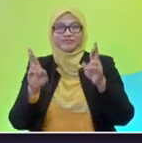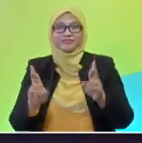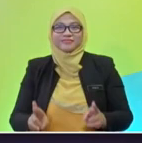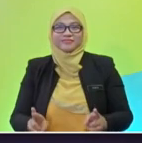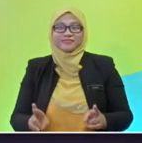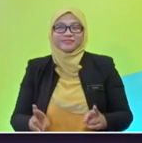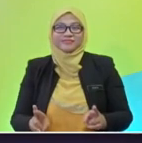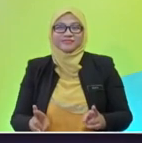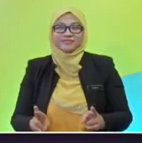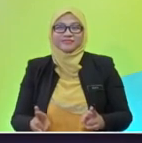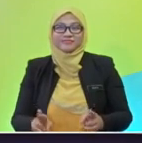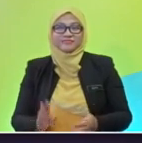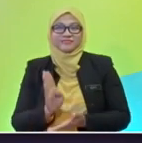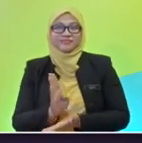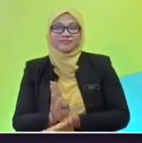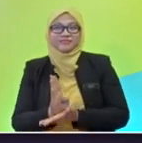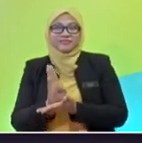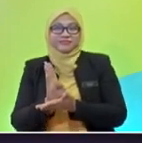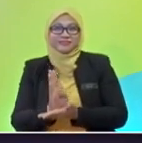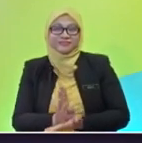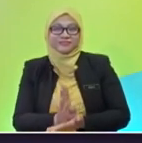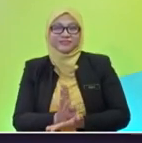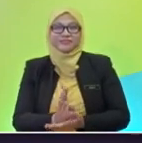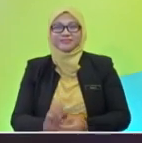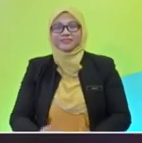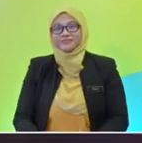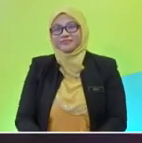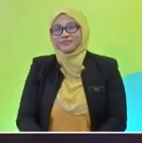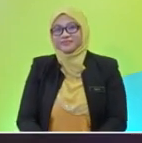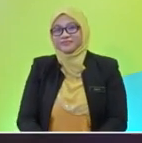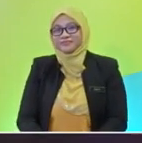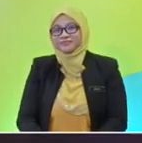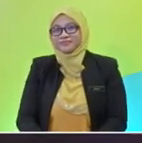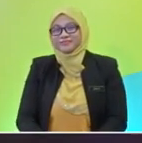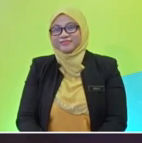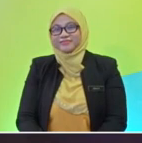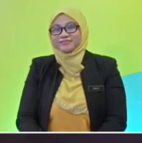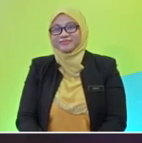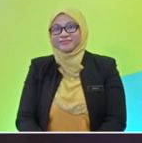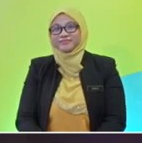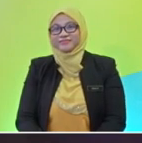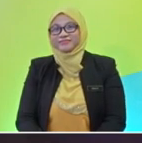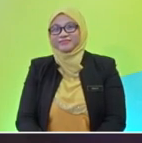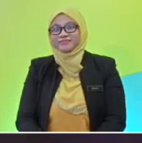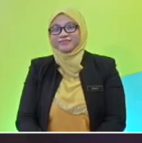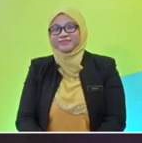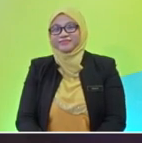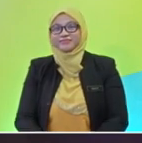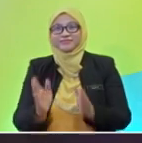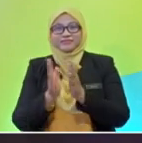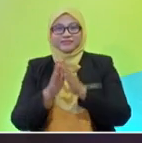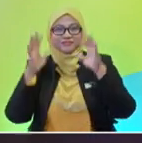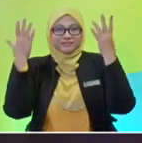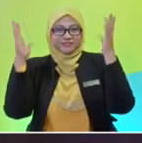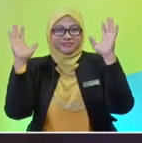peramah berbudi luhur. Berbudi luhur. Baiklah, saya itu berikan tepukan untuk Cikgu